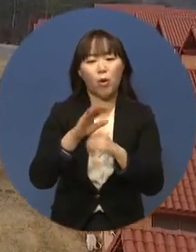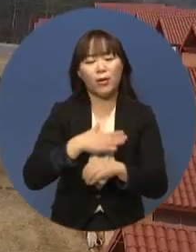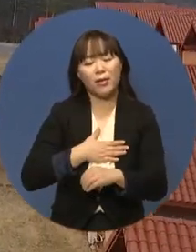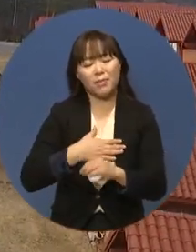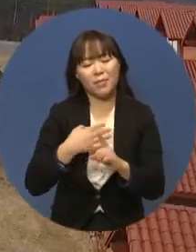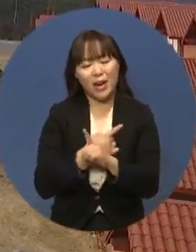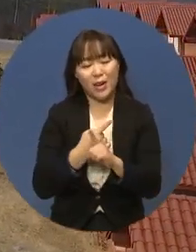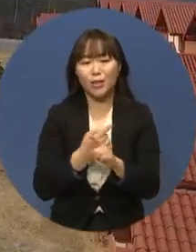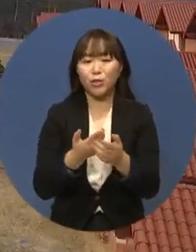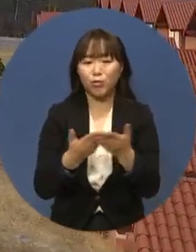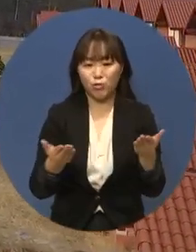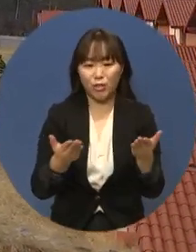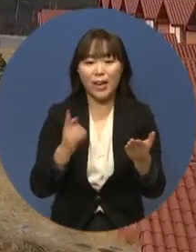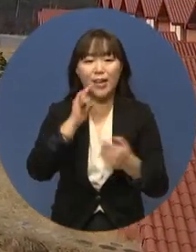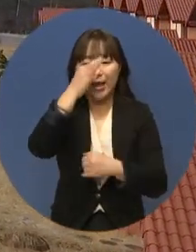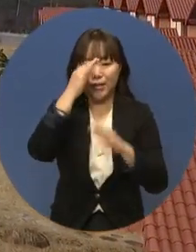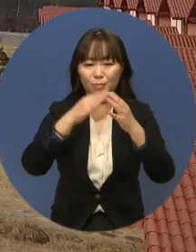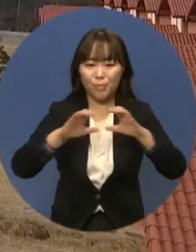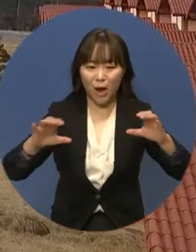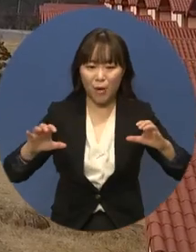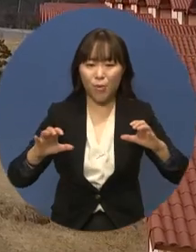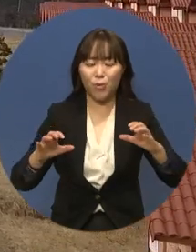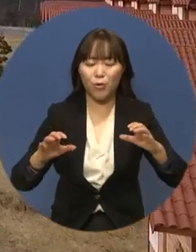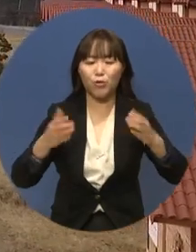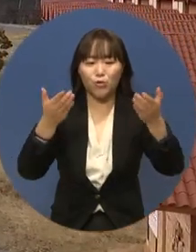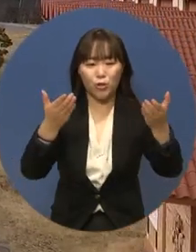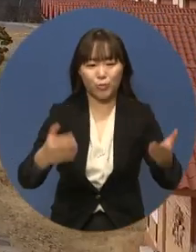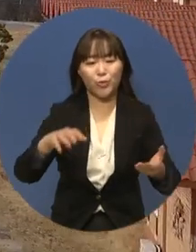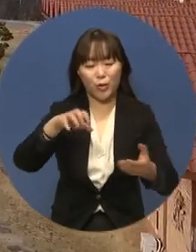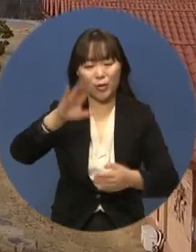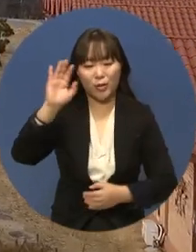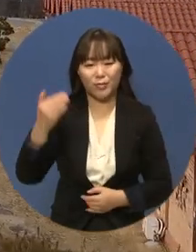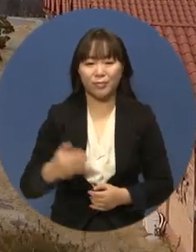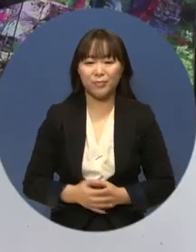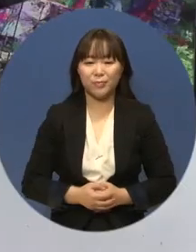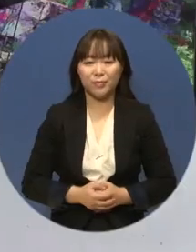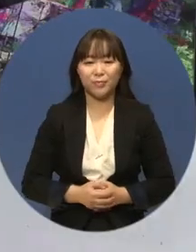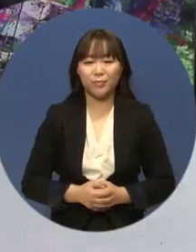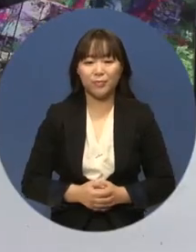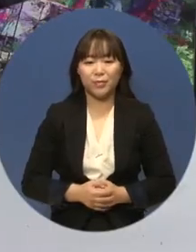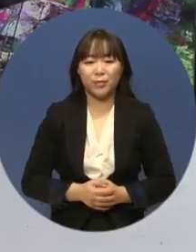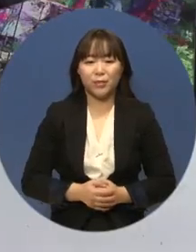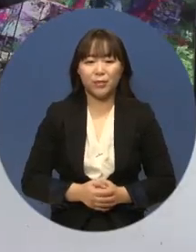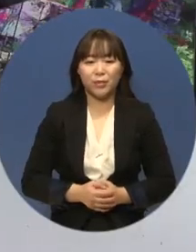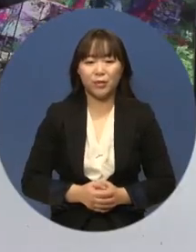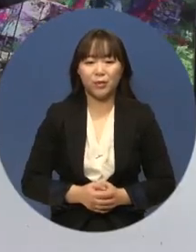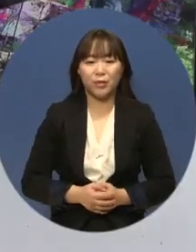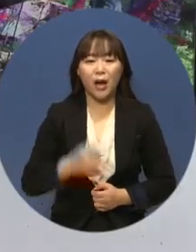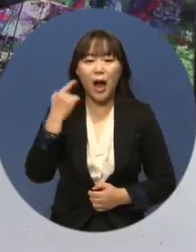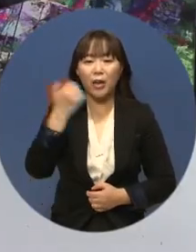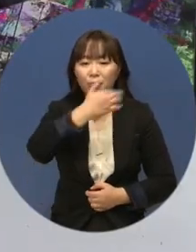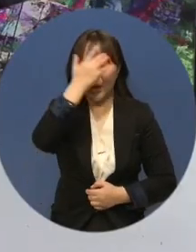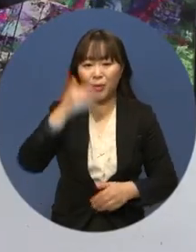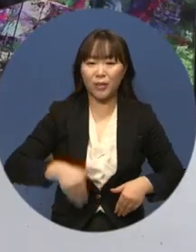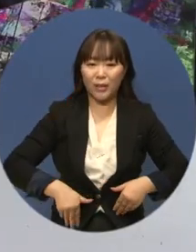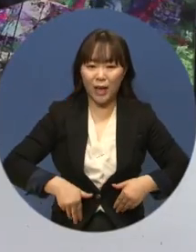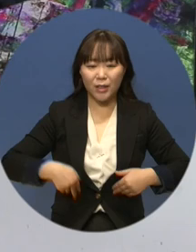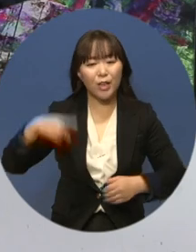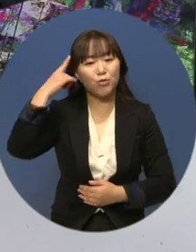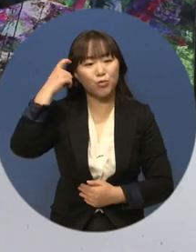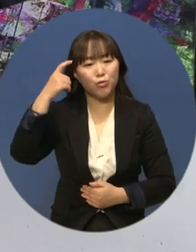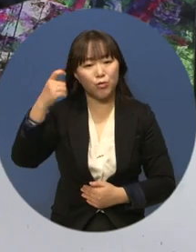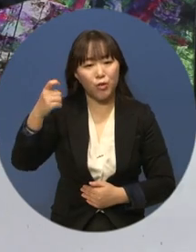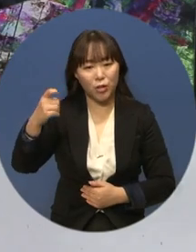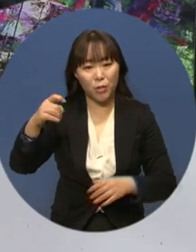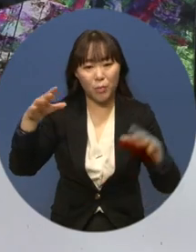힐링을 선물하는 예술마을로 재충전의 쉼터가 되고 있습니다. 작가의 아름답고 따뜻한 추억의